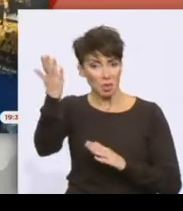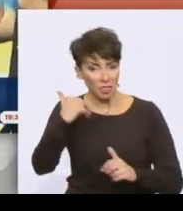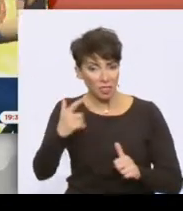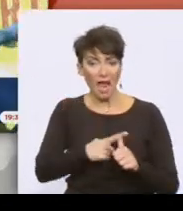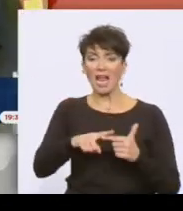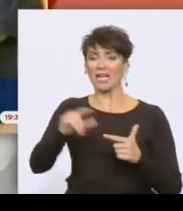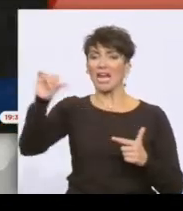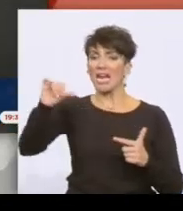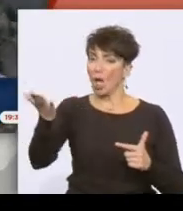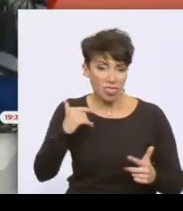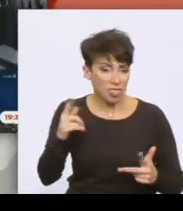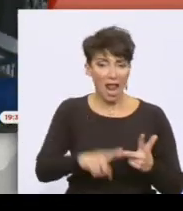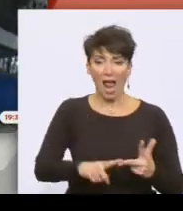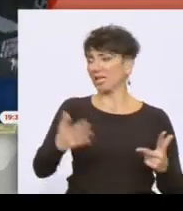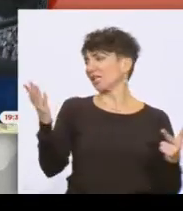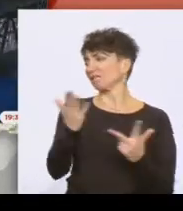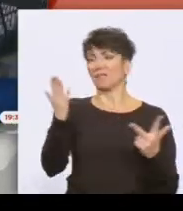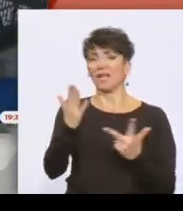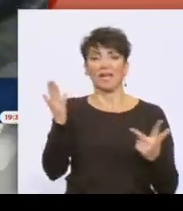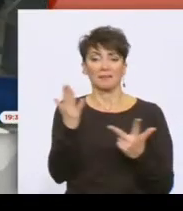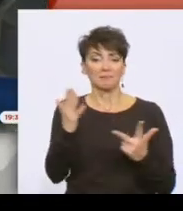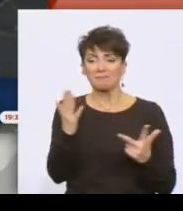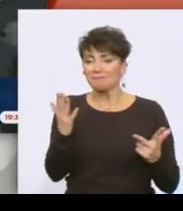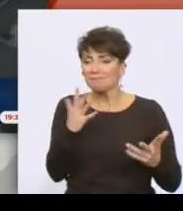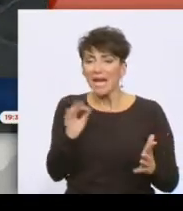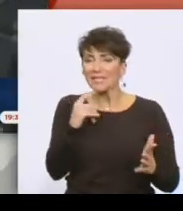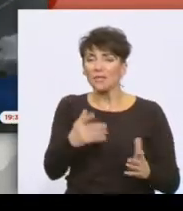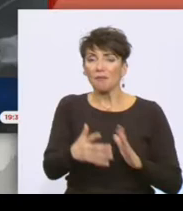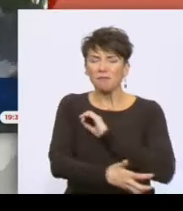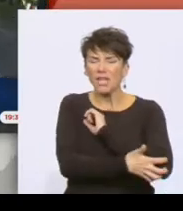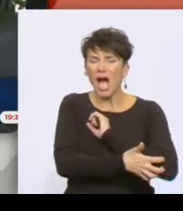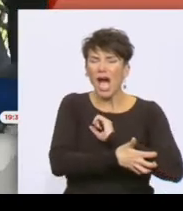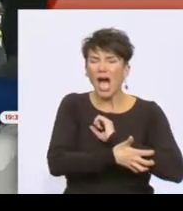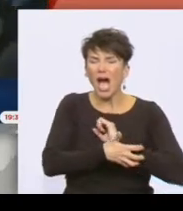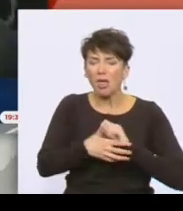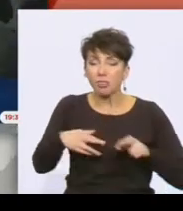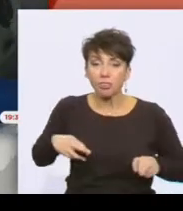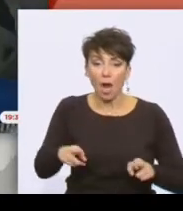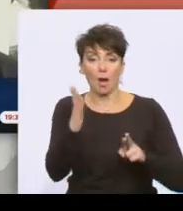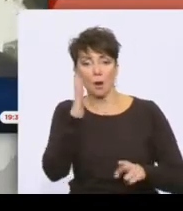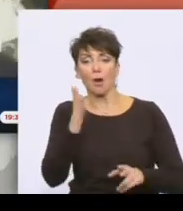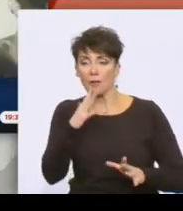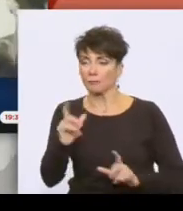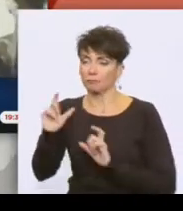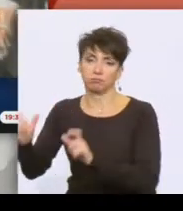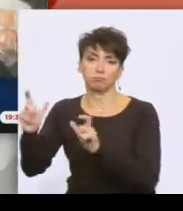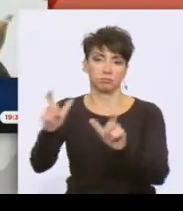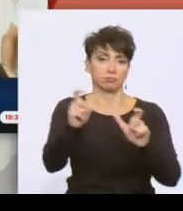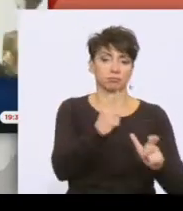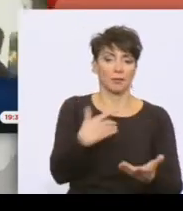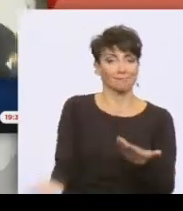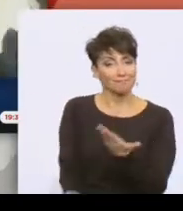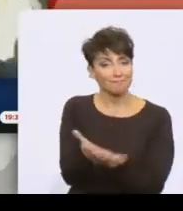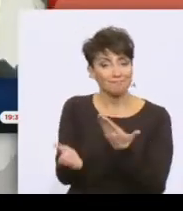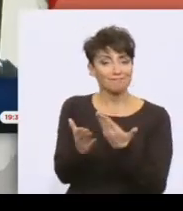να μην έχουν το νερό, μπορεί να μην έχουν τα απολύτως απαραίτητα αγαθά για να μπορέσουν να μαγειρέψουν αυτό το πράγμα που τους ζούμε εμείς εδώ. Και συμφέρουμε και εμείς στο έργο αυτό